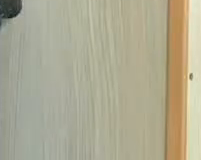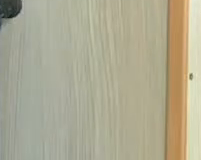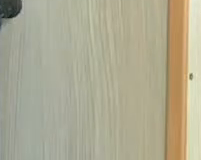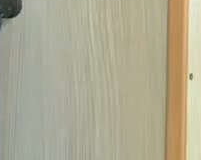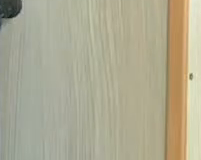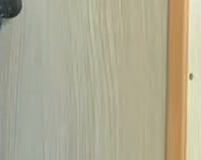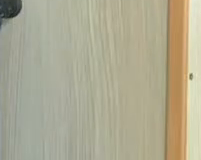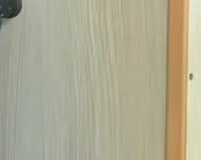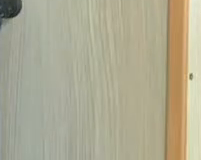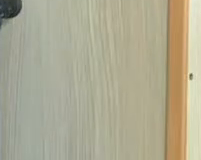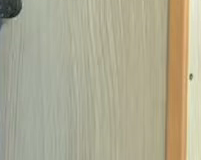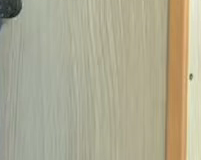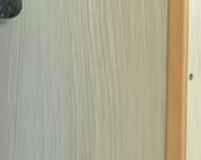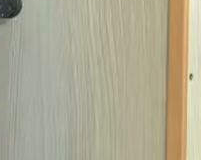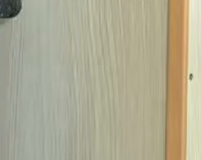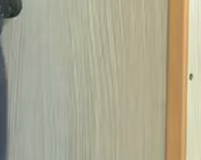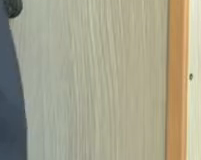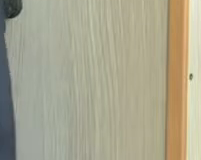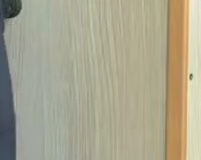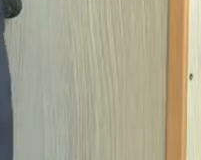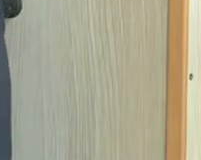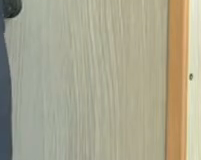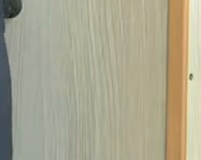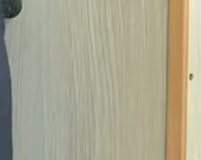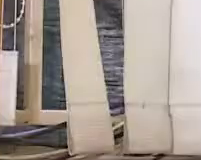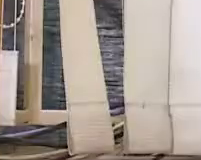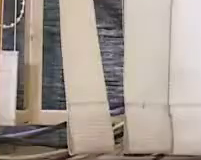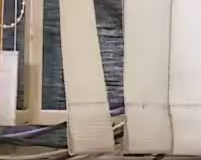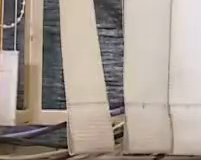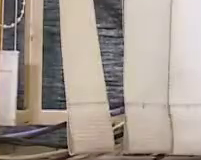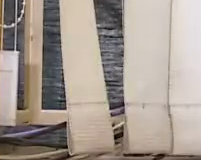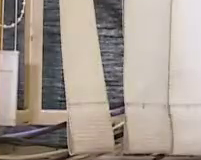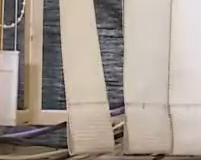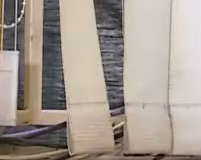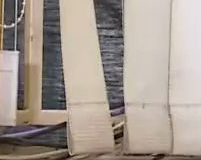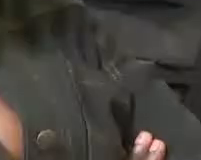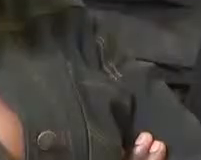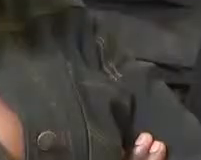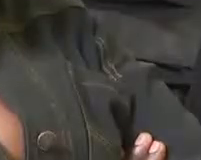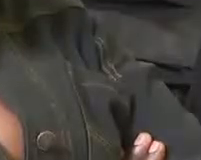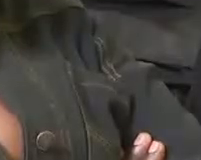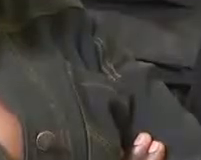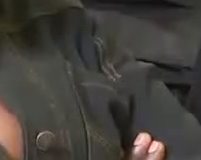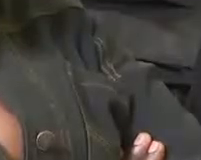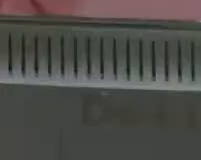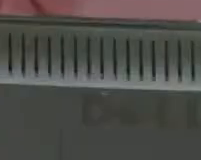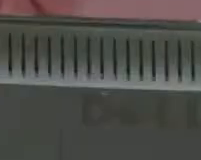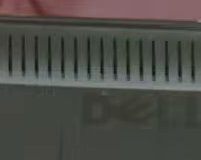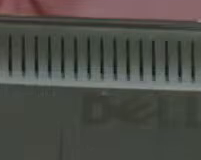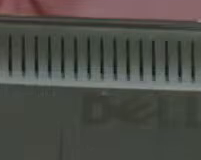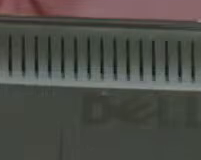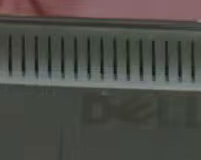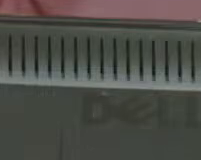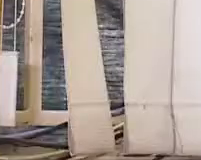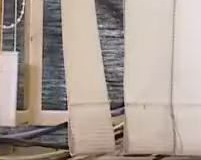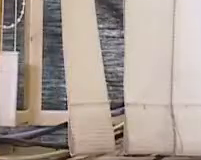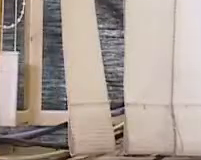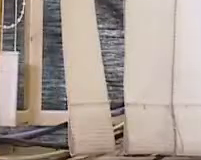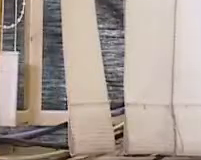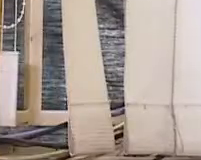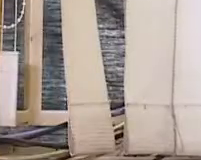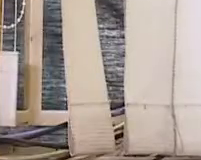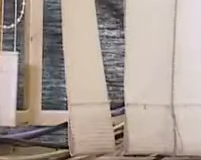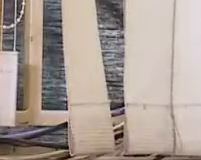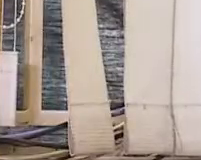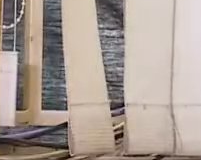Ingisa mahali yoyote kwa matatu. Si wewe ndio libebe mimi. Ah, shut up. Wewe. Na utaendelea na hiyo lugha yako hapa. Sawa. Kazi